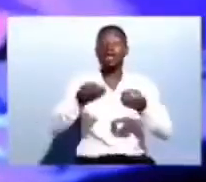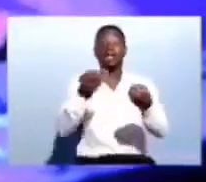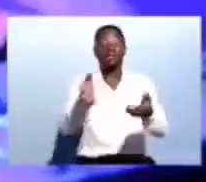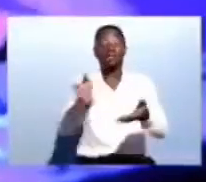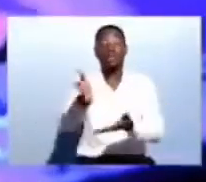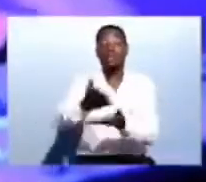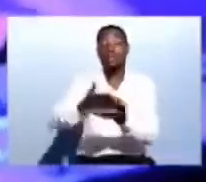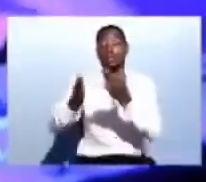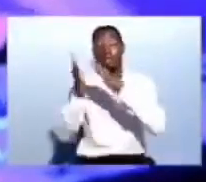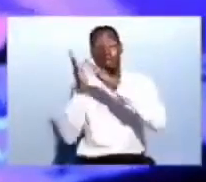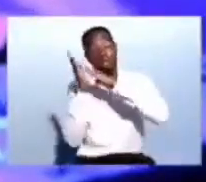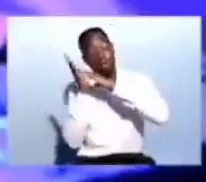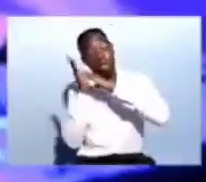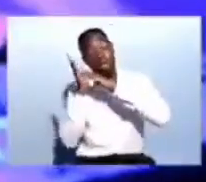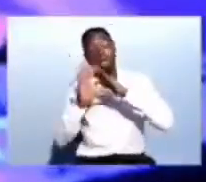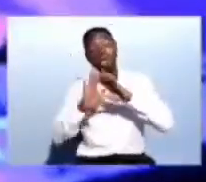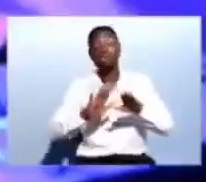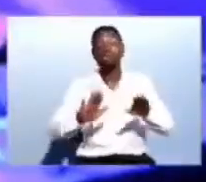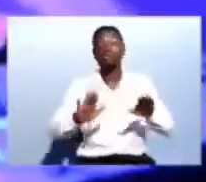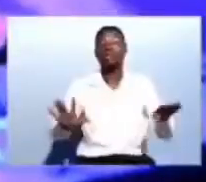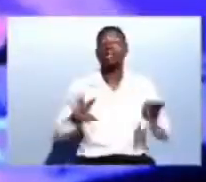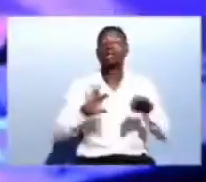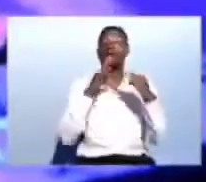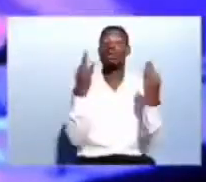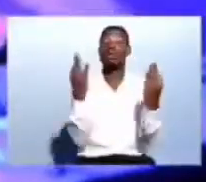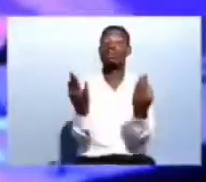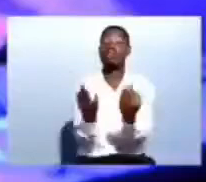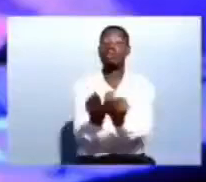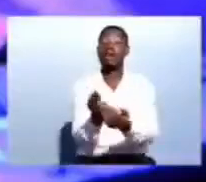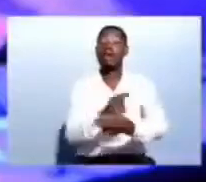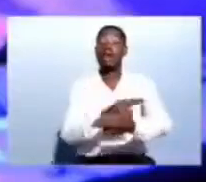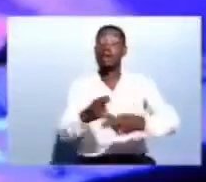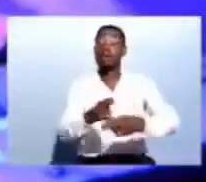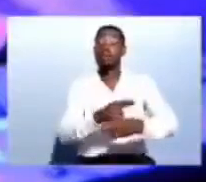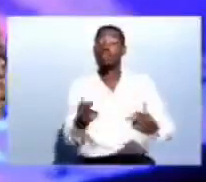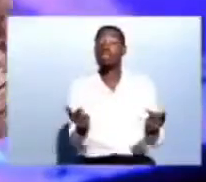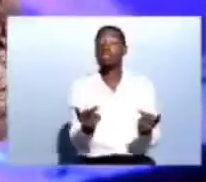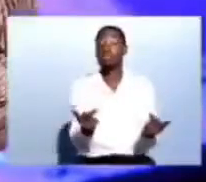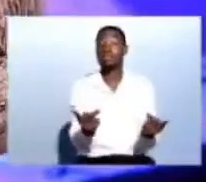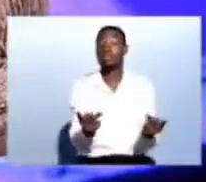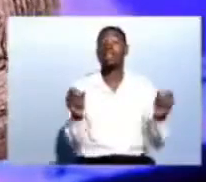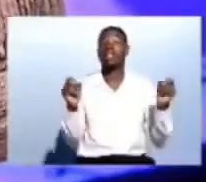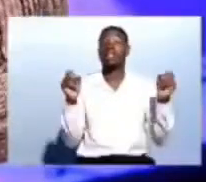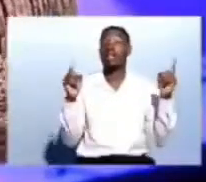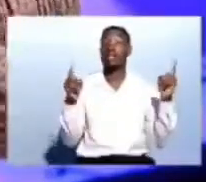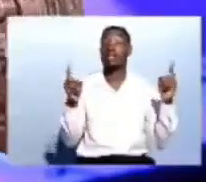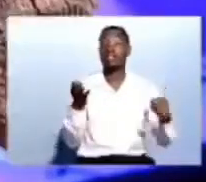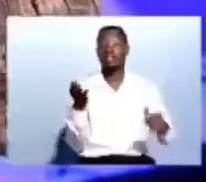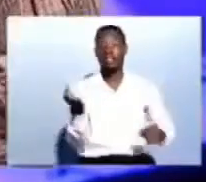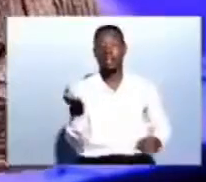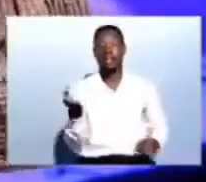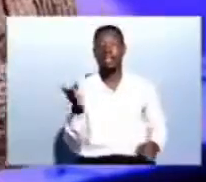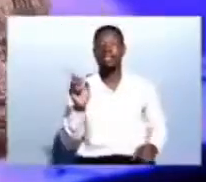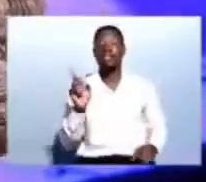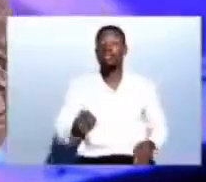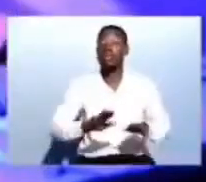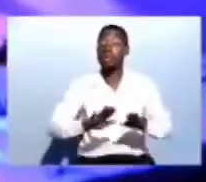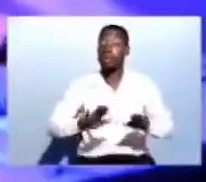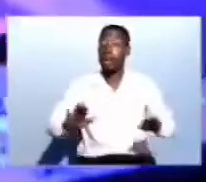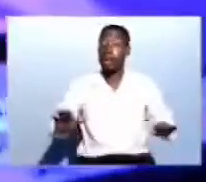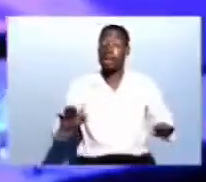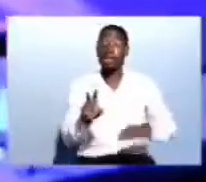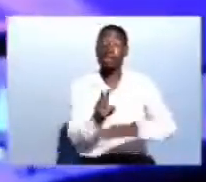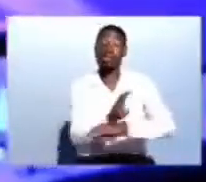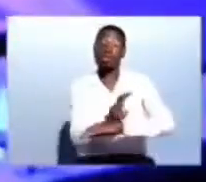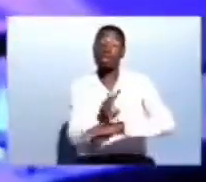malazi, usalama kwa familia yake, anahusika pia. Lakini pia yeye yuko tayari